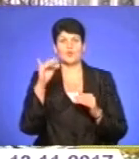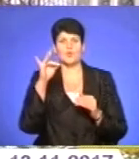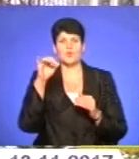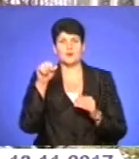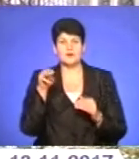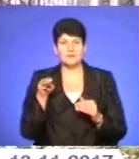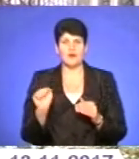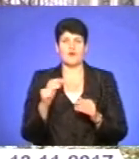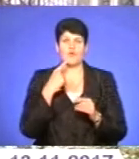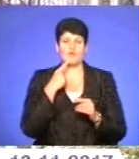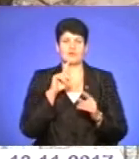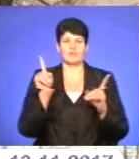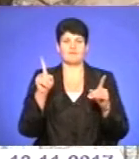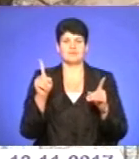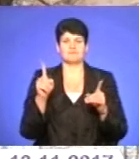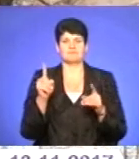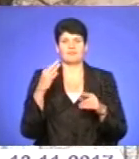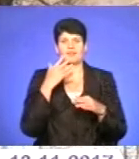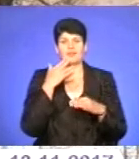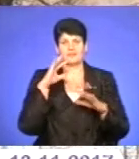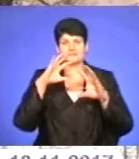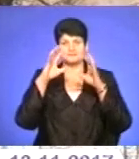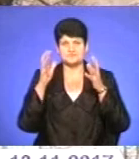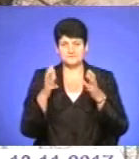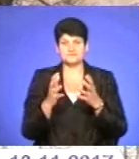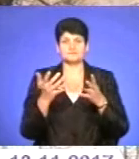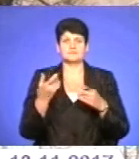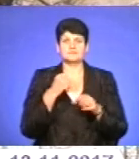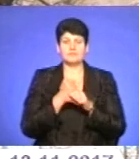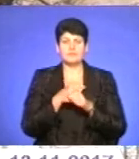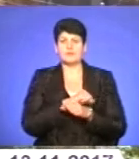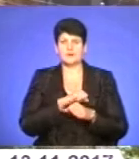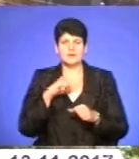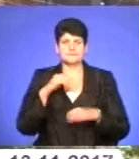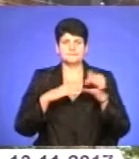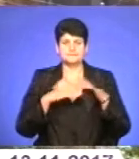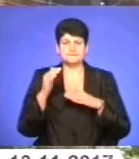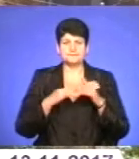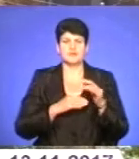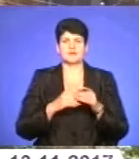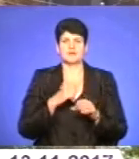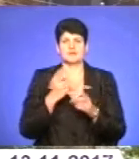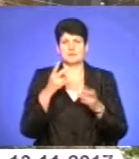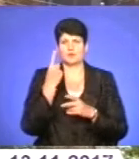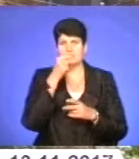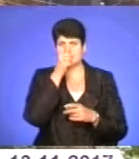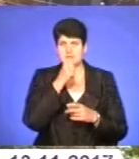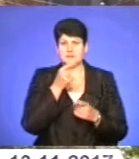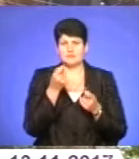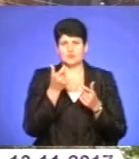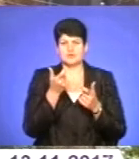і навіть інопланетною тарілкою. Оригінальну конструкцію пан Павло збудував власними руками. Каже, знадобився всього місяць та трохи